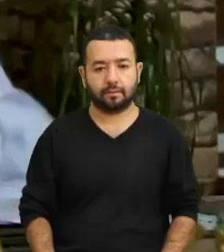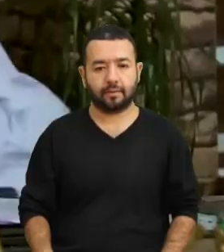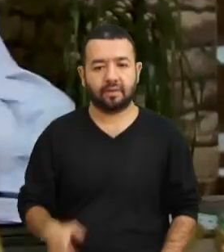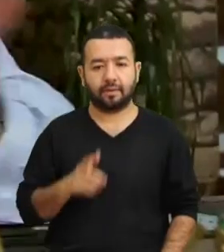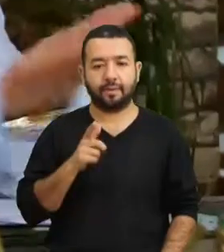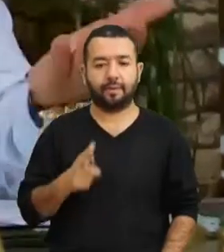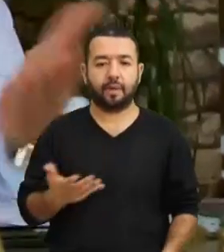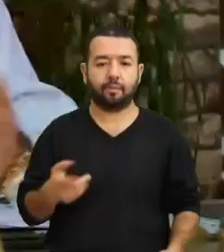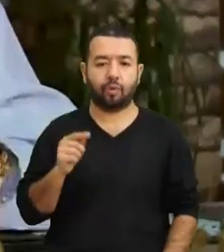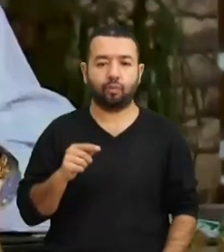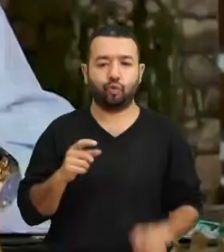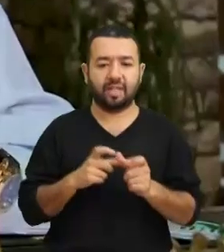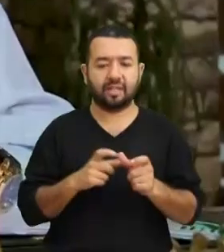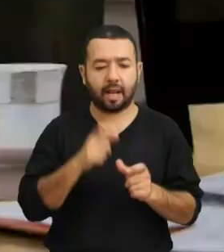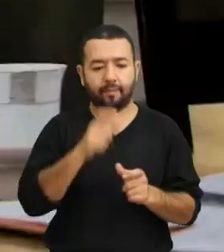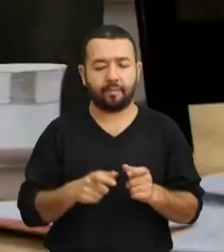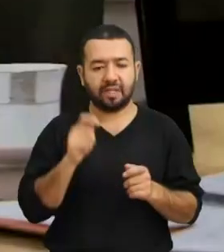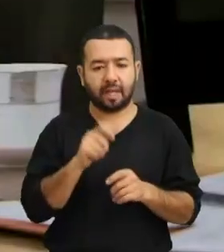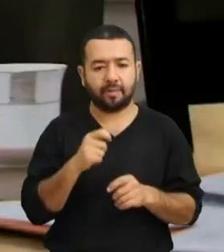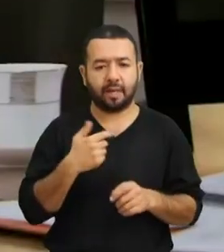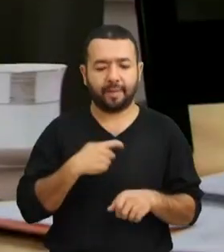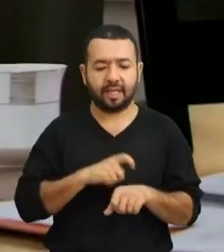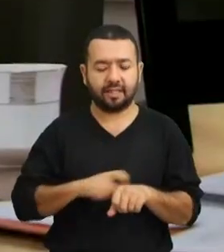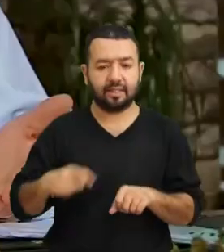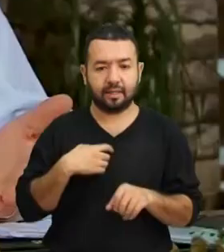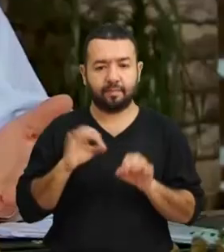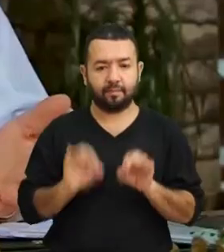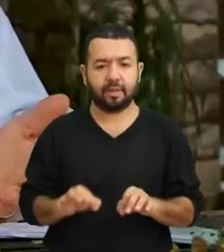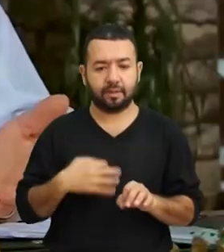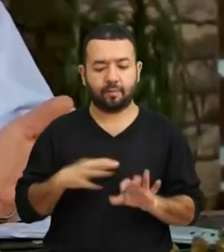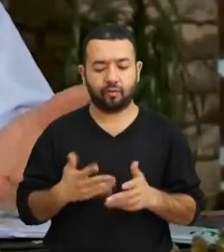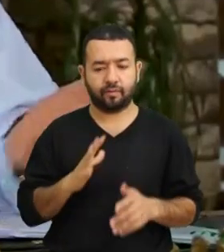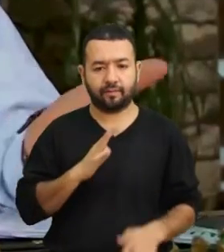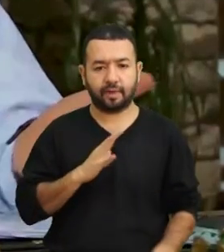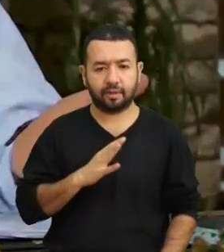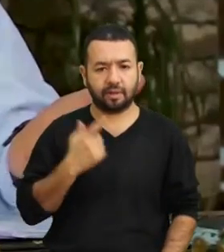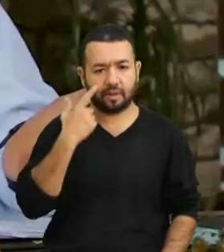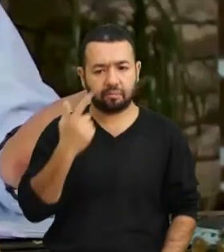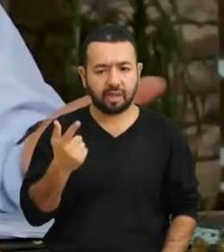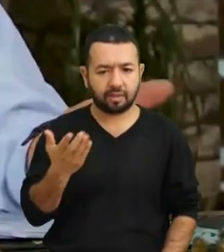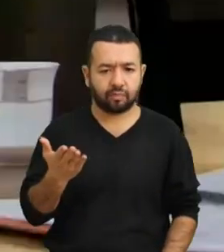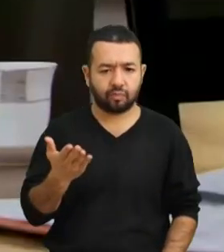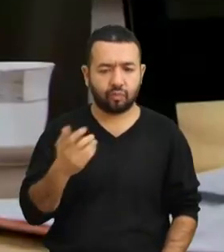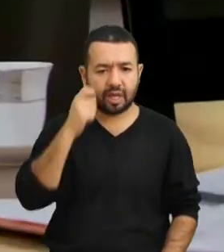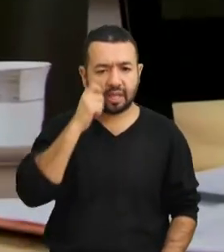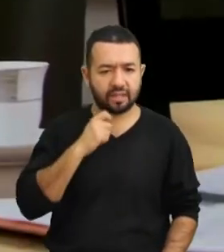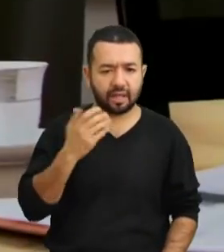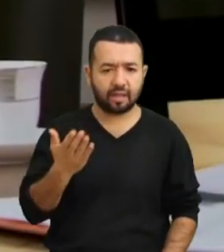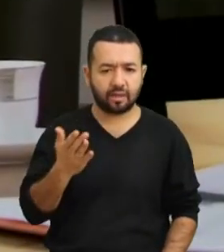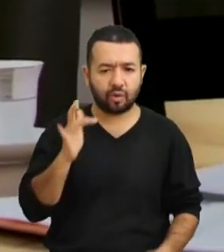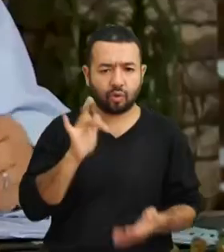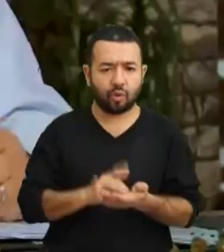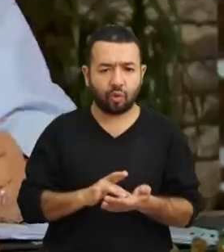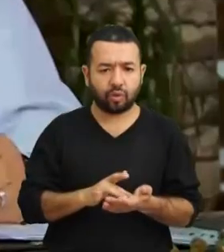Ama yani bu Sarp'ın yaptıkları da benim iyicene sinirimi bozmaya başladı yani. Ya bakar mısın Allah aşkına, rezalet ya.